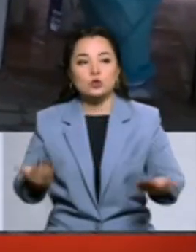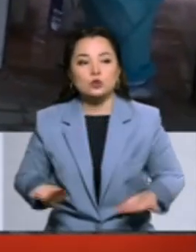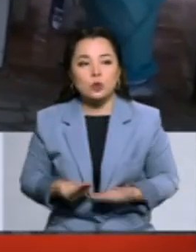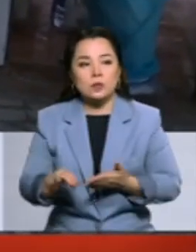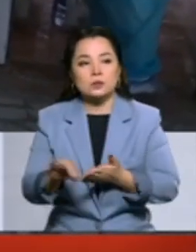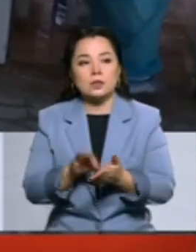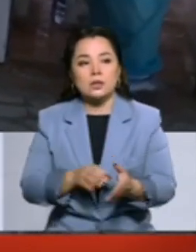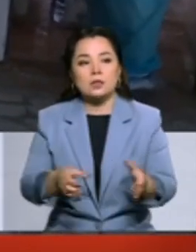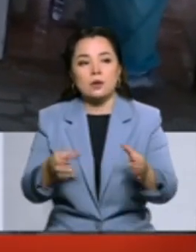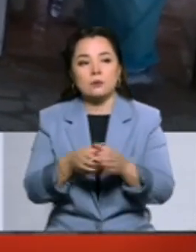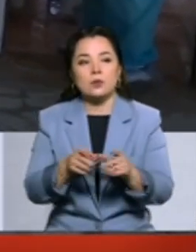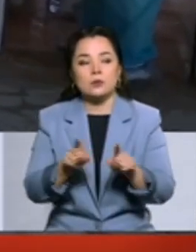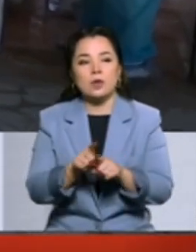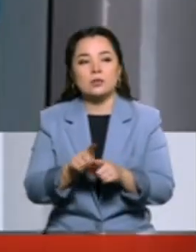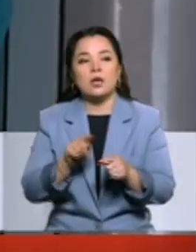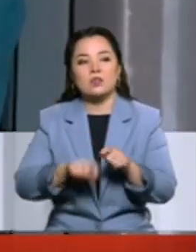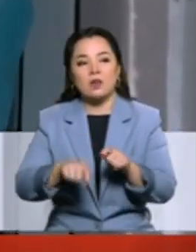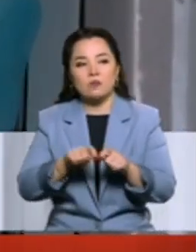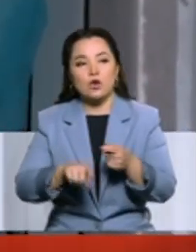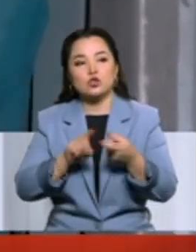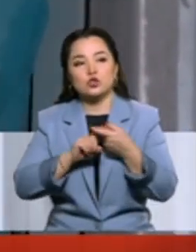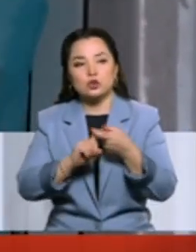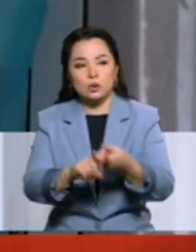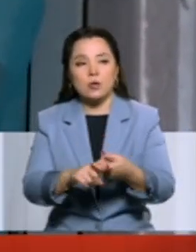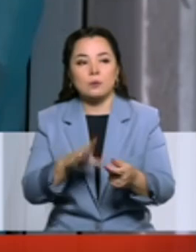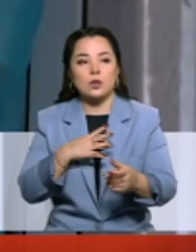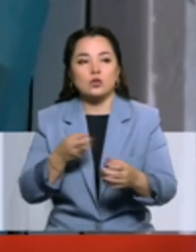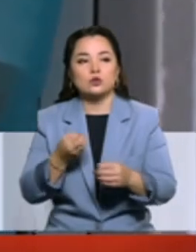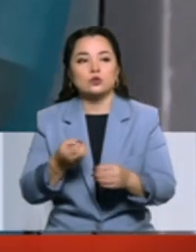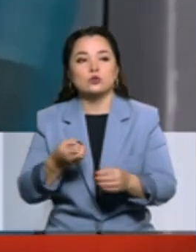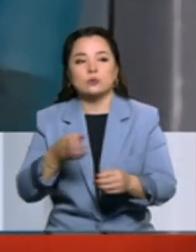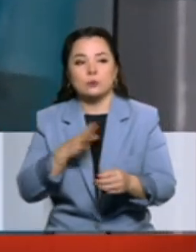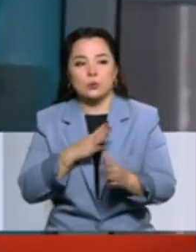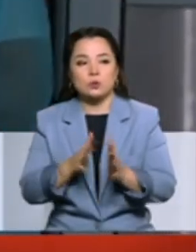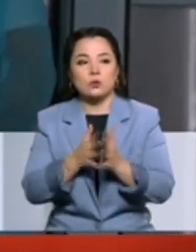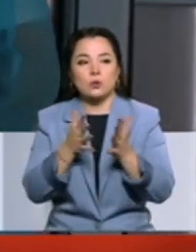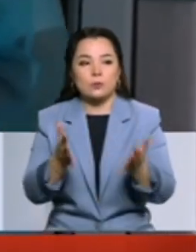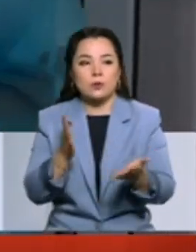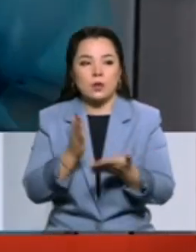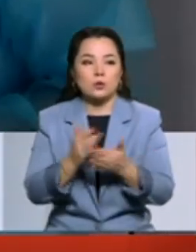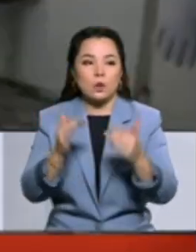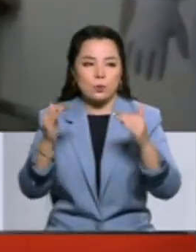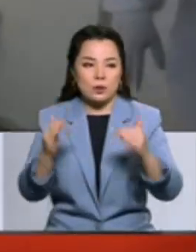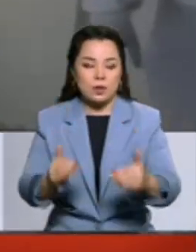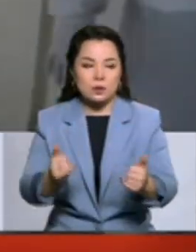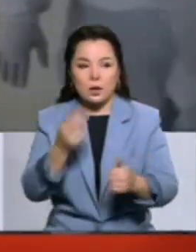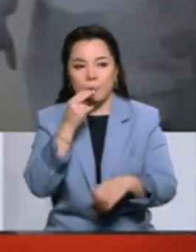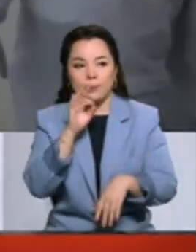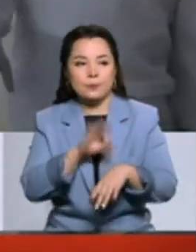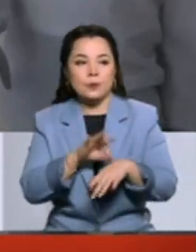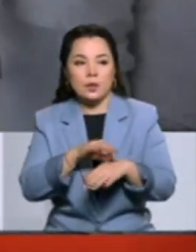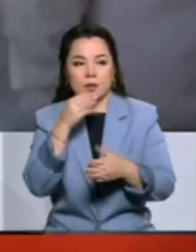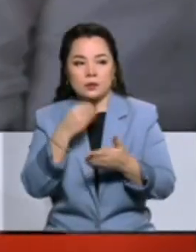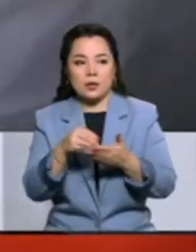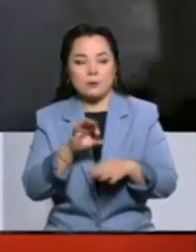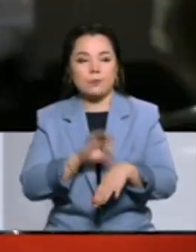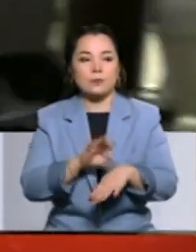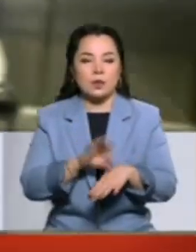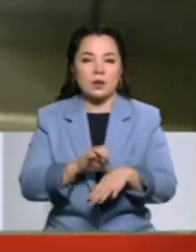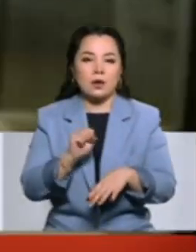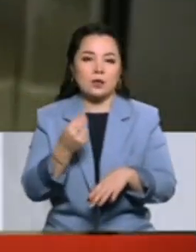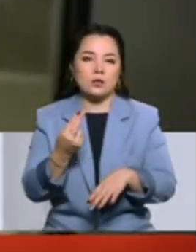жедел респираторлы вирустық инфекция жұқтыру дерегі едәуір төмен деген. Есесіне шошқа тұмауы атанып кеткен H1N1